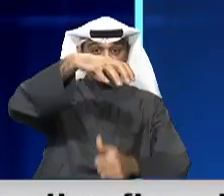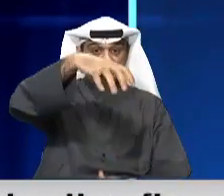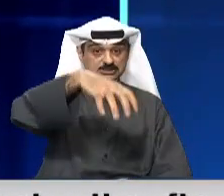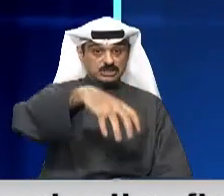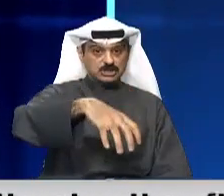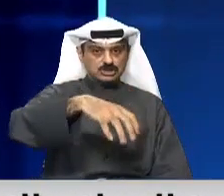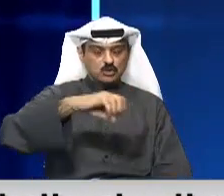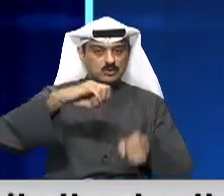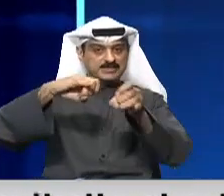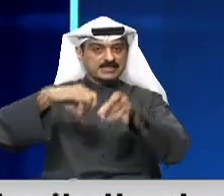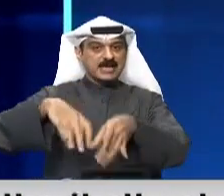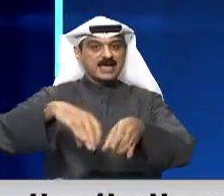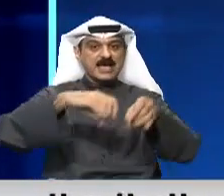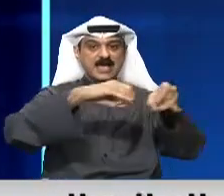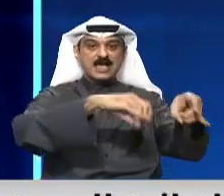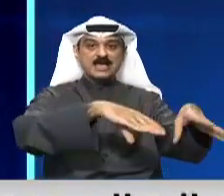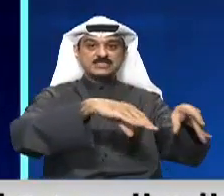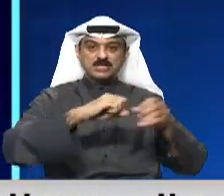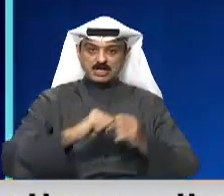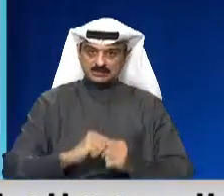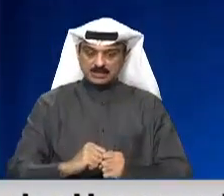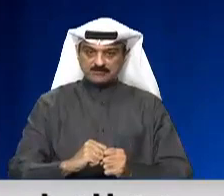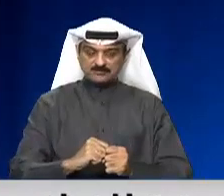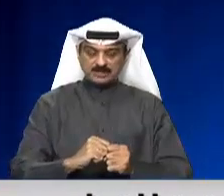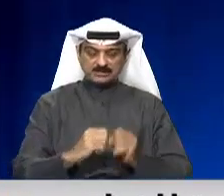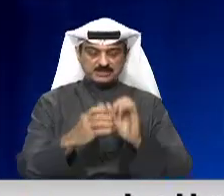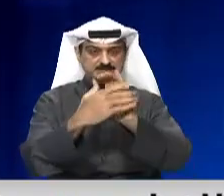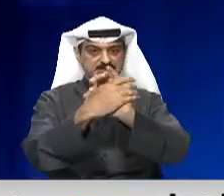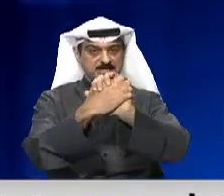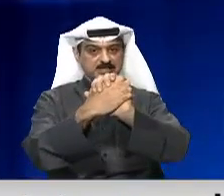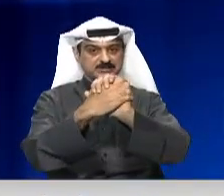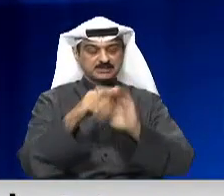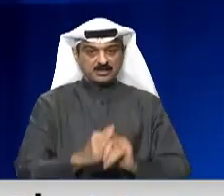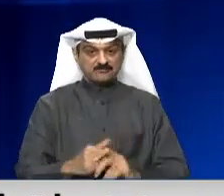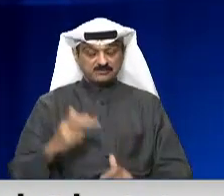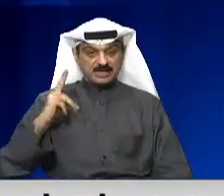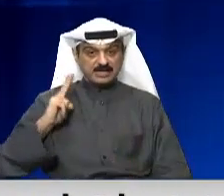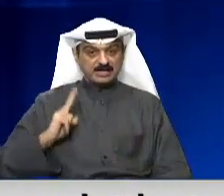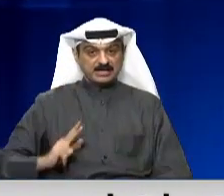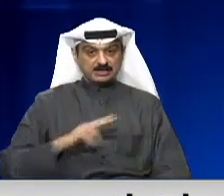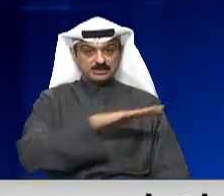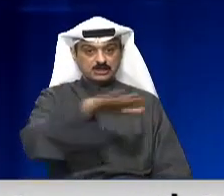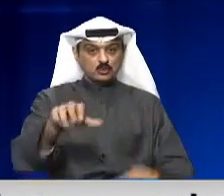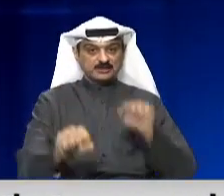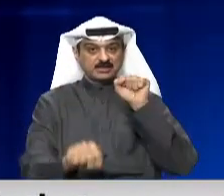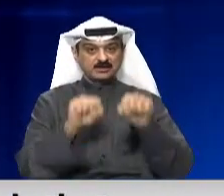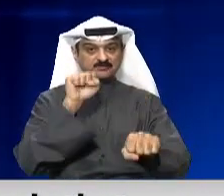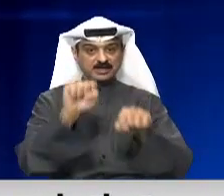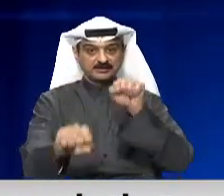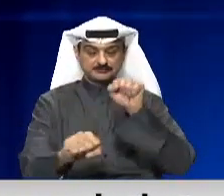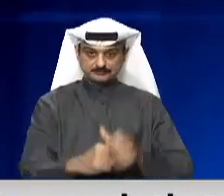الجنرال ديفيد هيرلي حاكم عام أستراليا الصديقة بمناسبة العيد الوطني لبلاده.